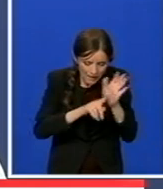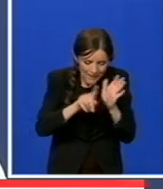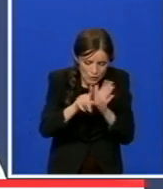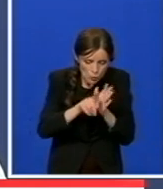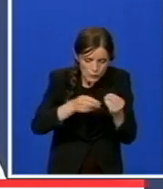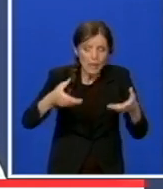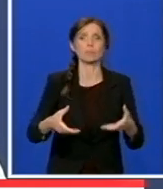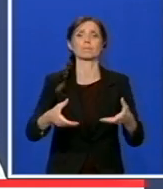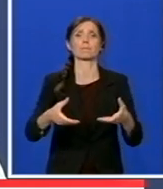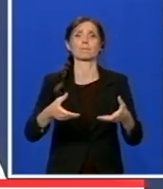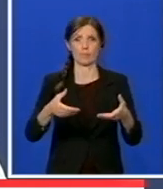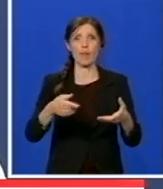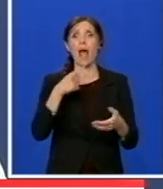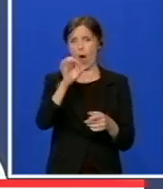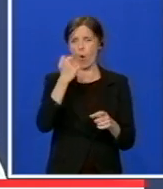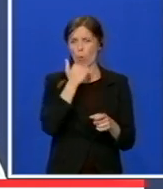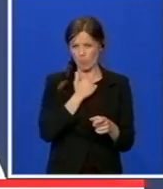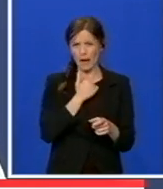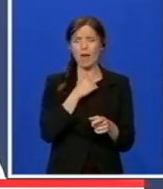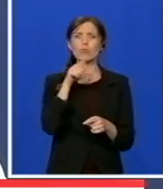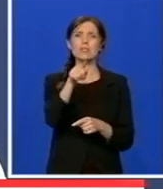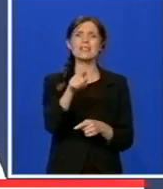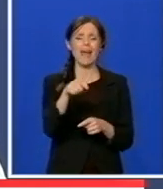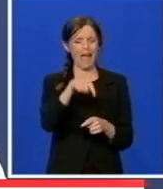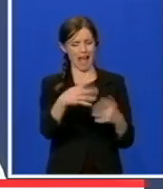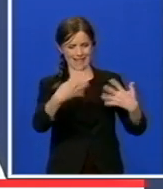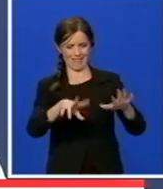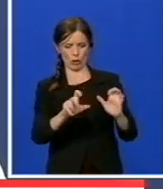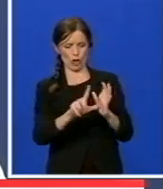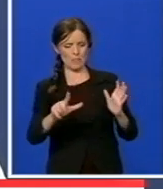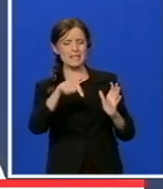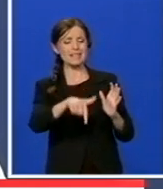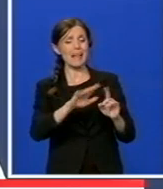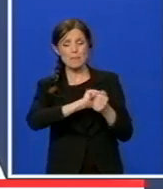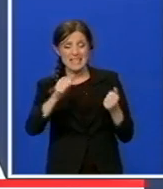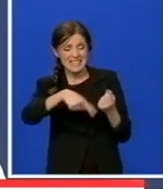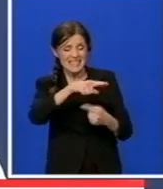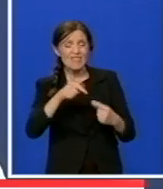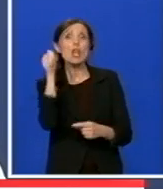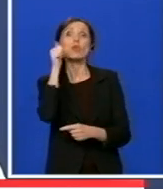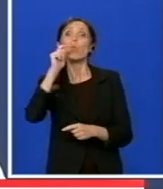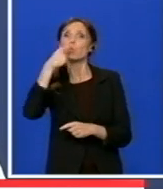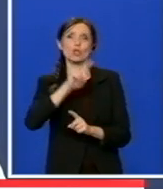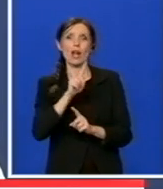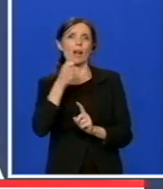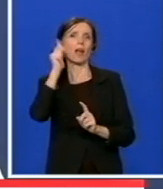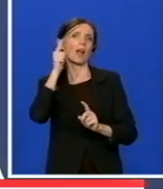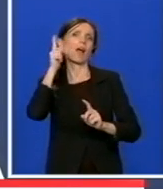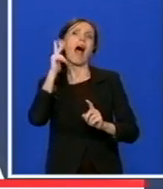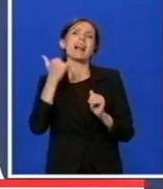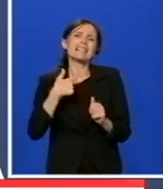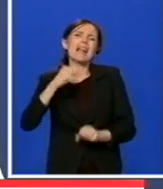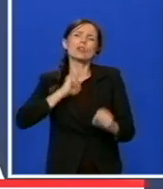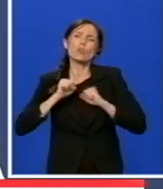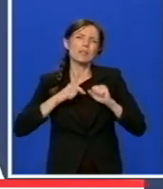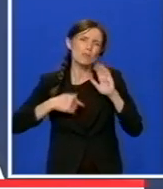različiti dani, ali u ovom momentu ne više od 3 dana. Znači, tako da trudimo se da to sada bude što optimalnije, jer bi bilo najidealnije da su